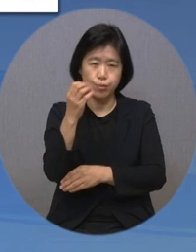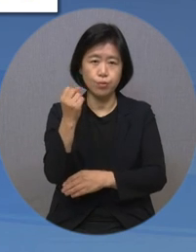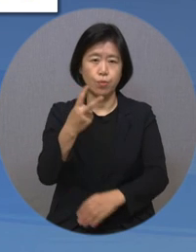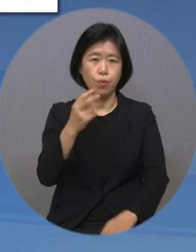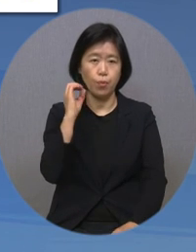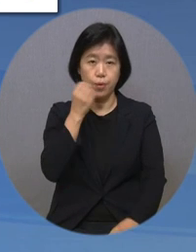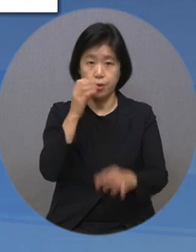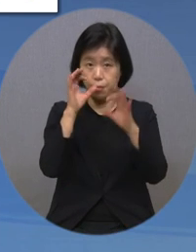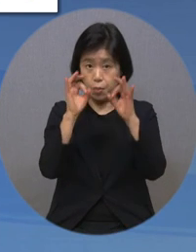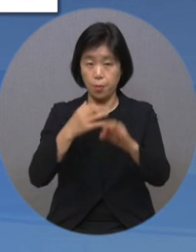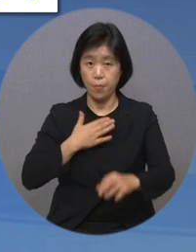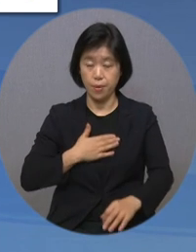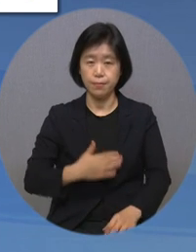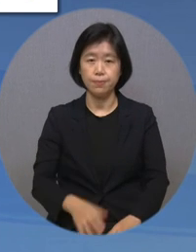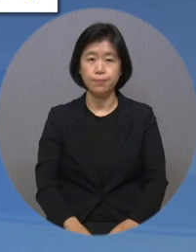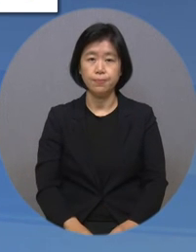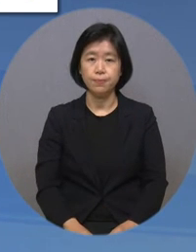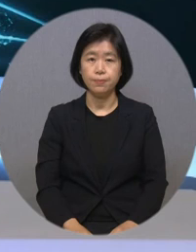있습니다.